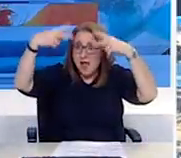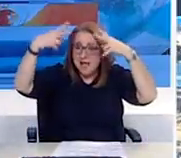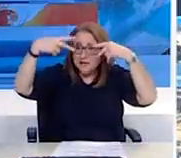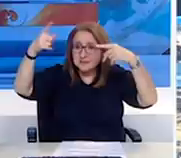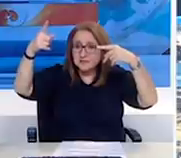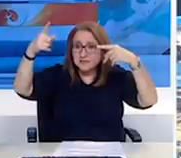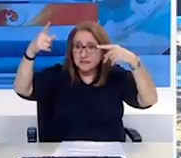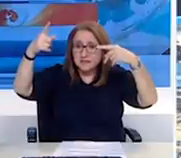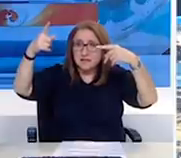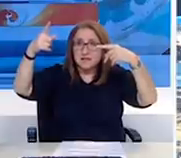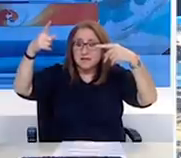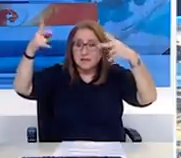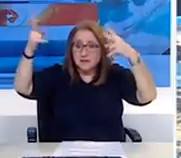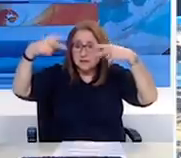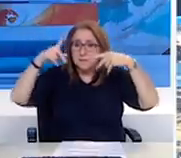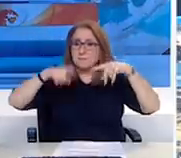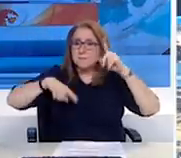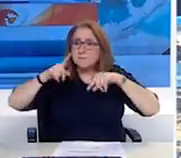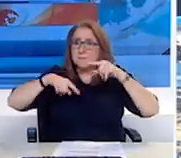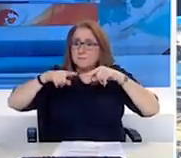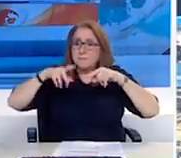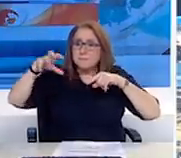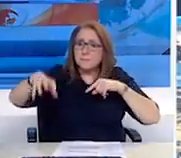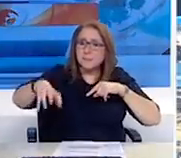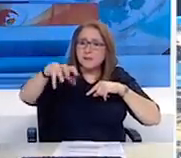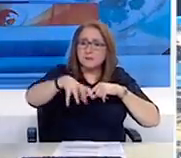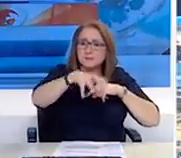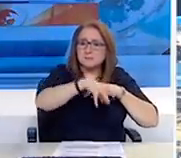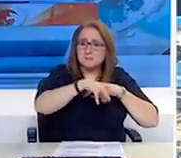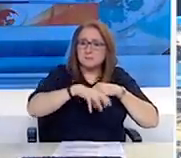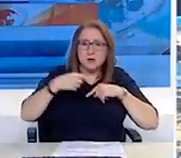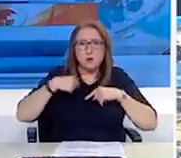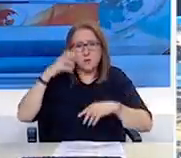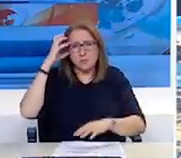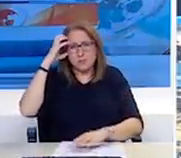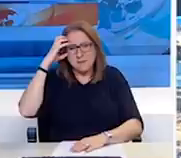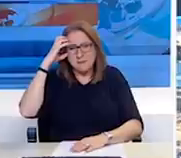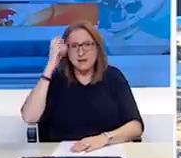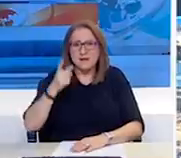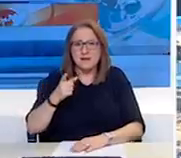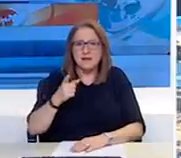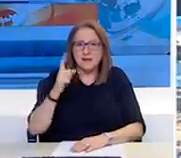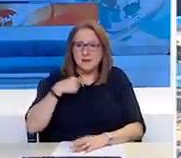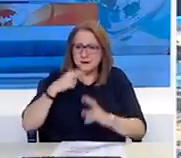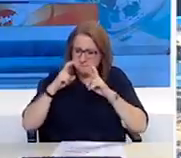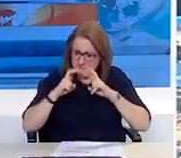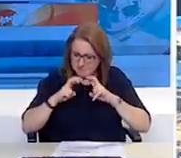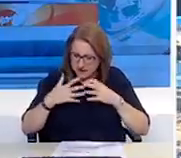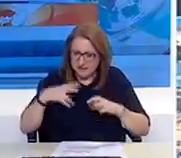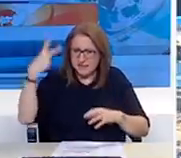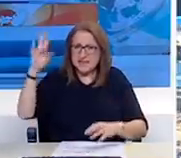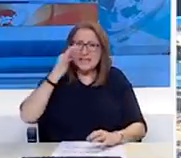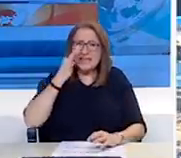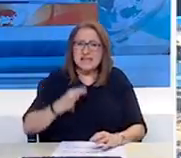προς κάποιες περιοχές μιας μονάδας εστίασης. Για παράδειγμα, θυμάμαι μια μελέτη από την